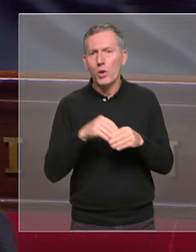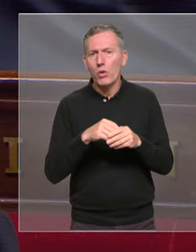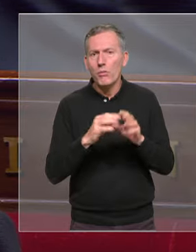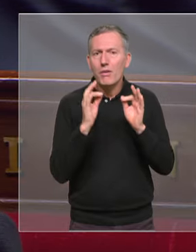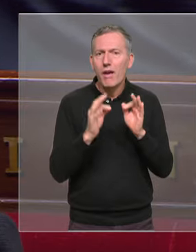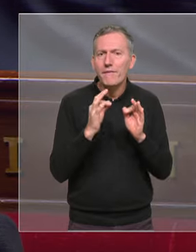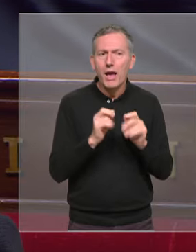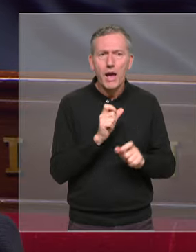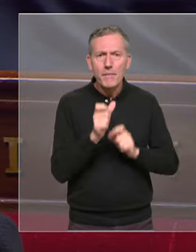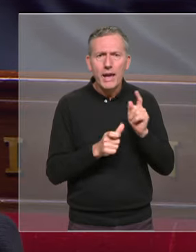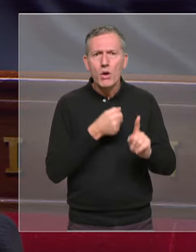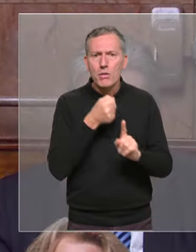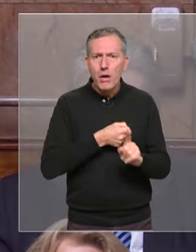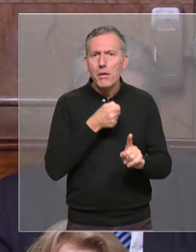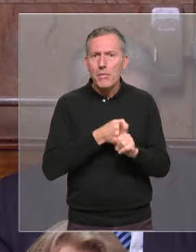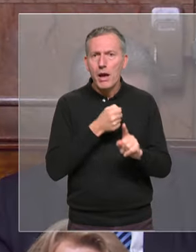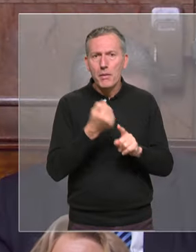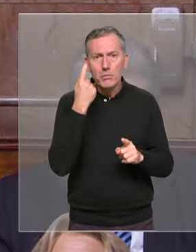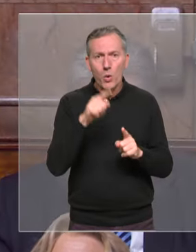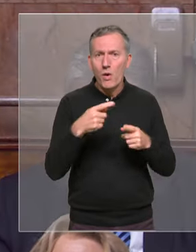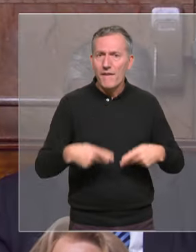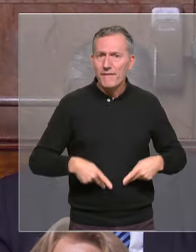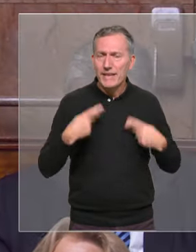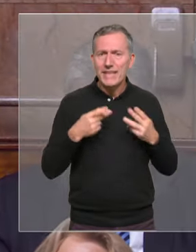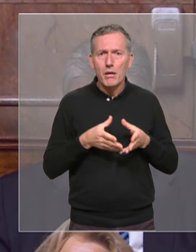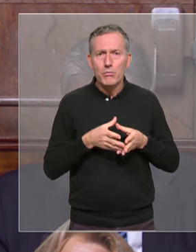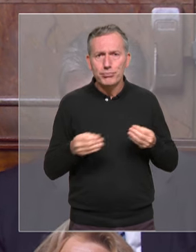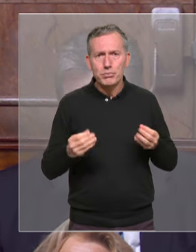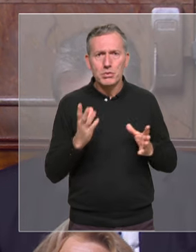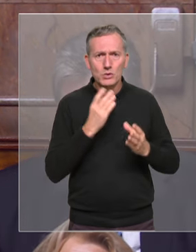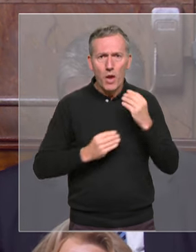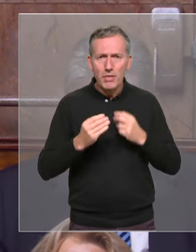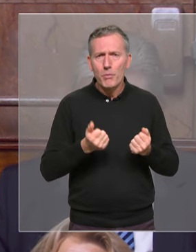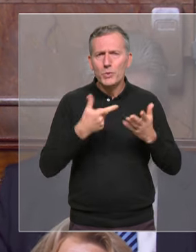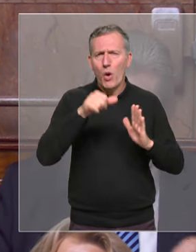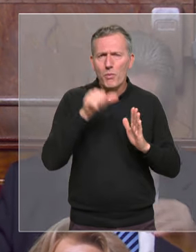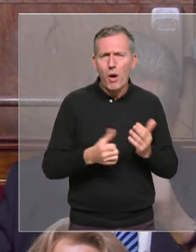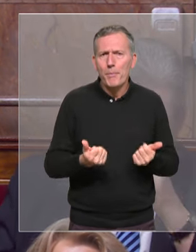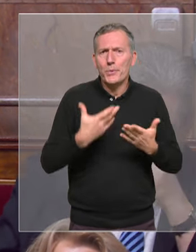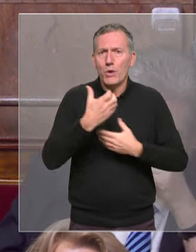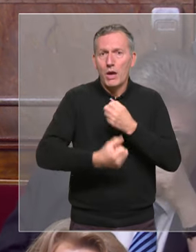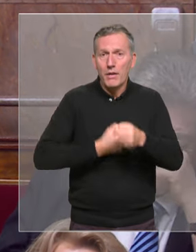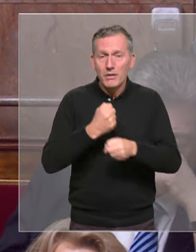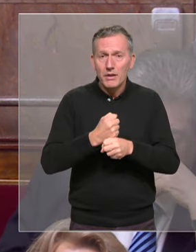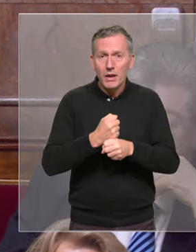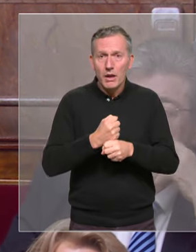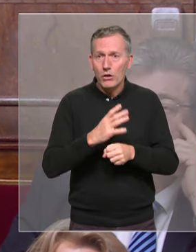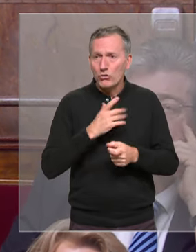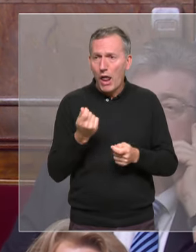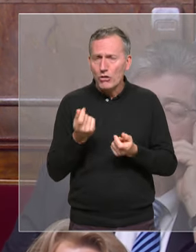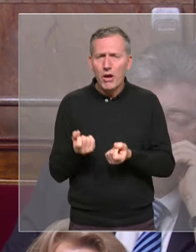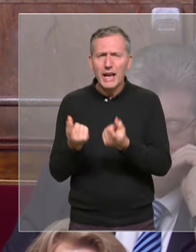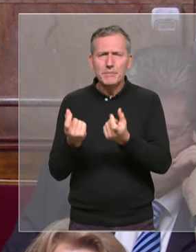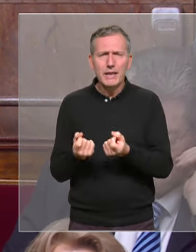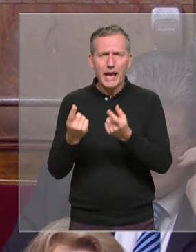le dos de ceux qui se battent pour vivre et guérir, parfois des mois, voire des années, alors qu'il y a tant d'argent gaspillé